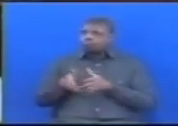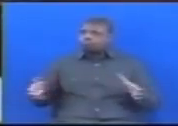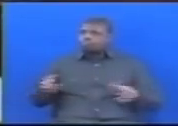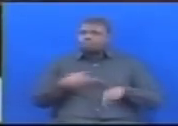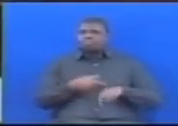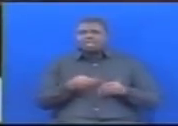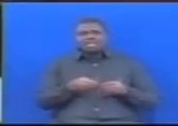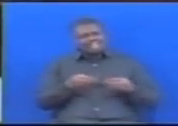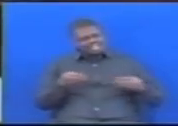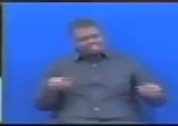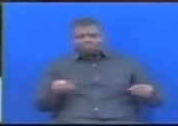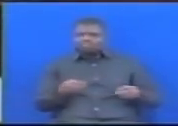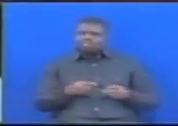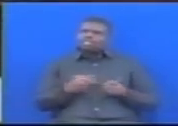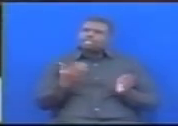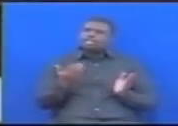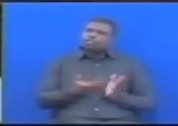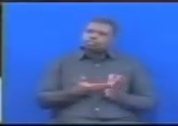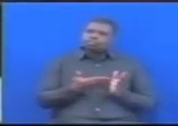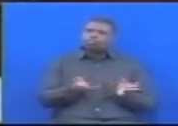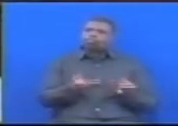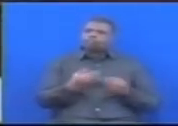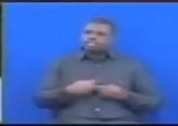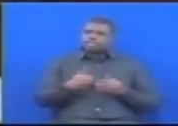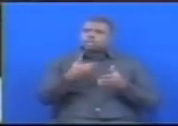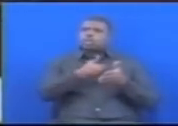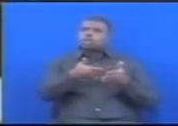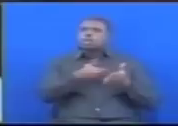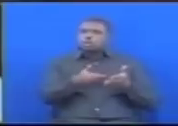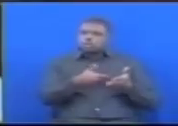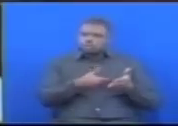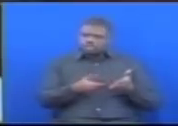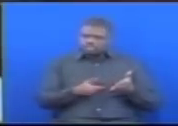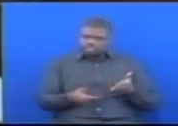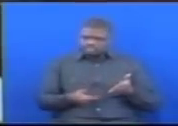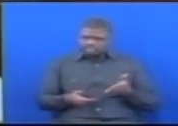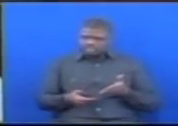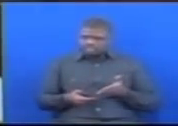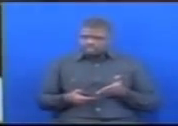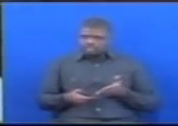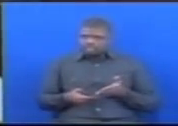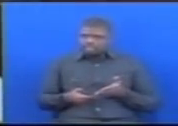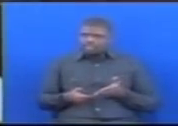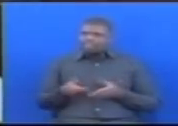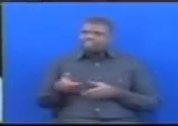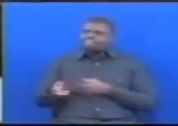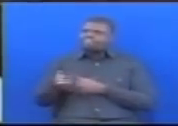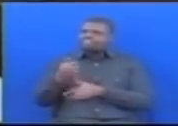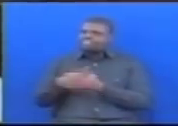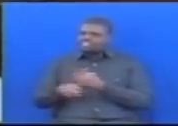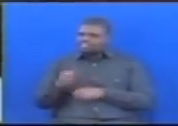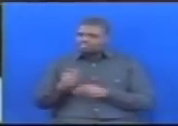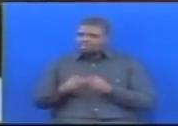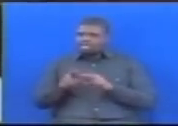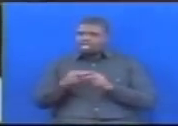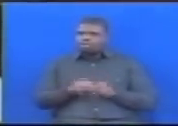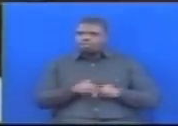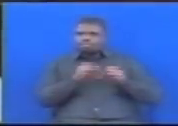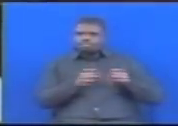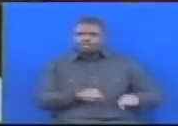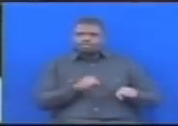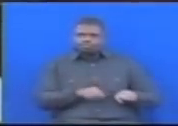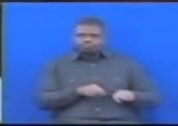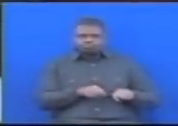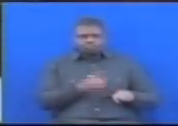muda mrefu, ikatuomba tulete orodha ya pampu au visima vilivyoharibika ambavyo havitoi